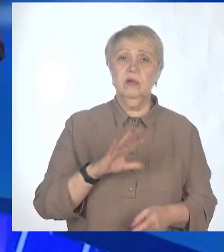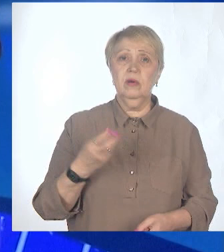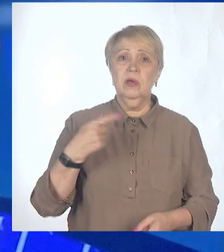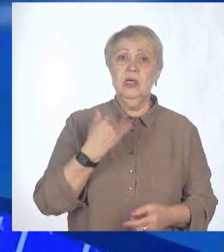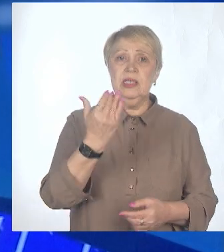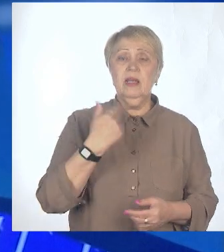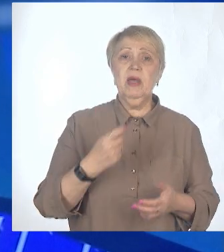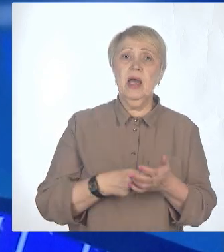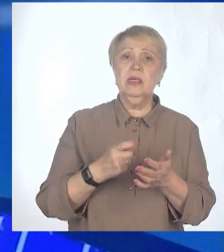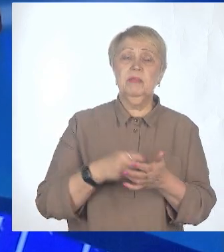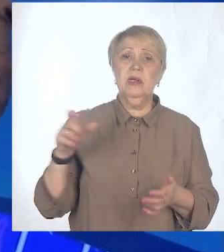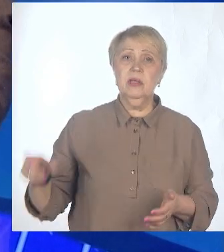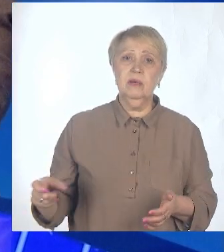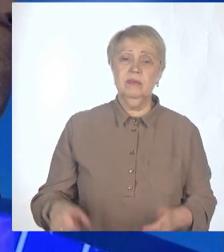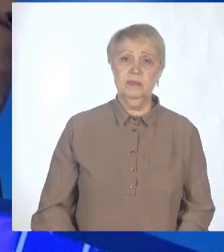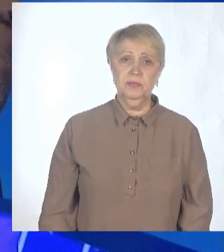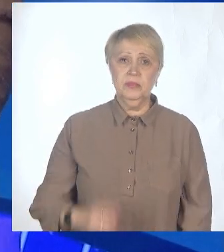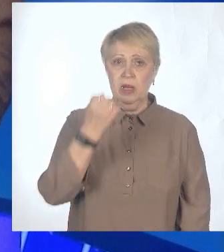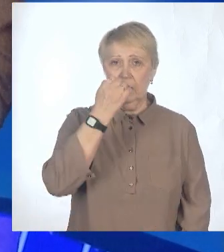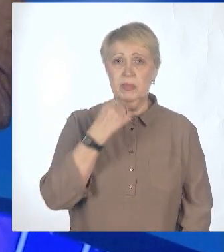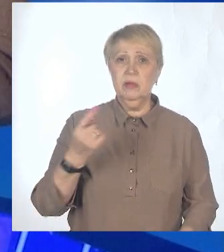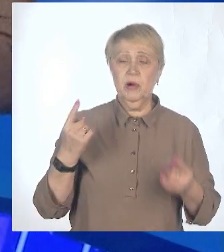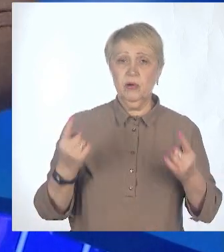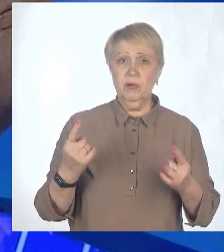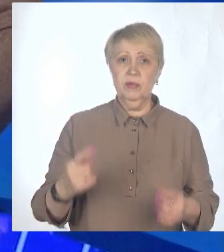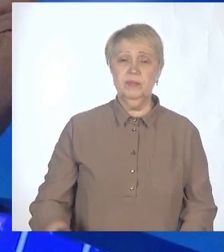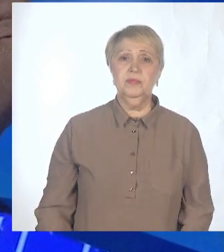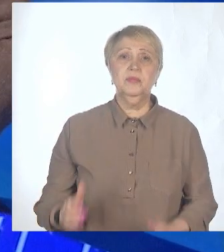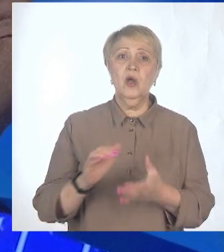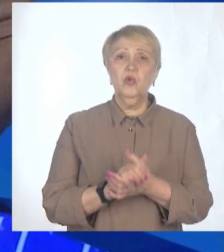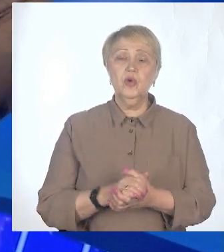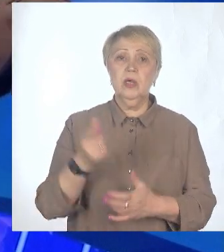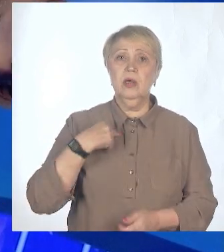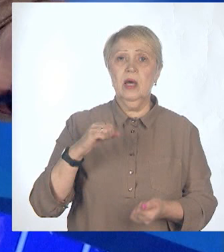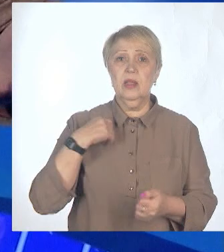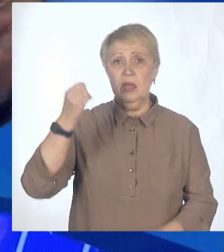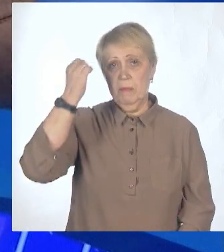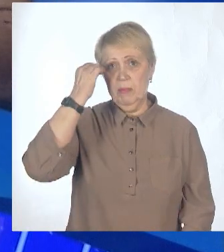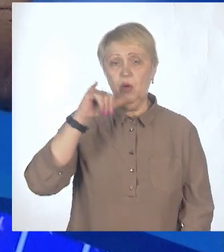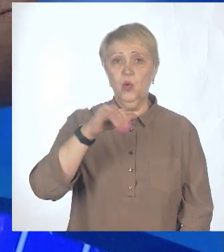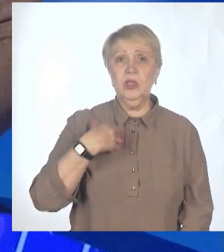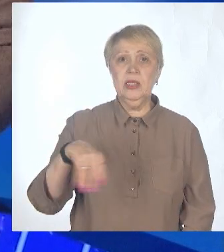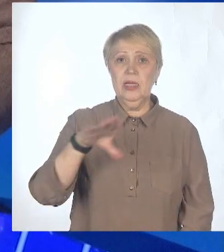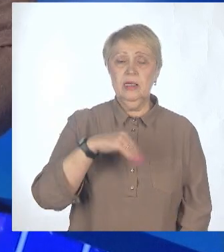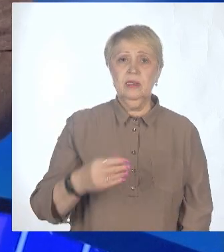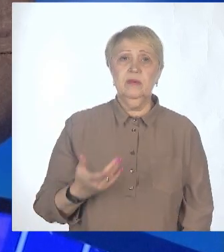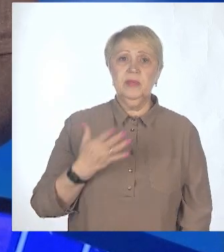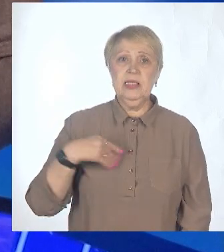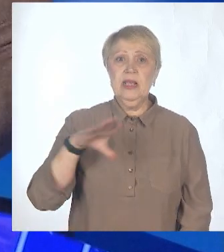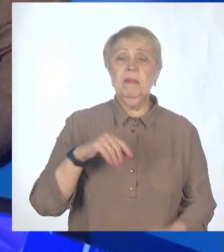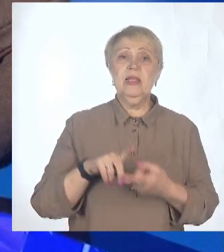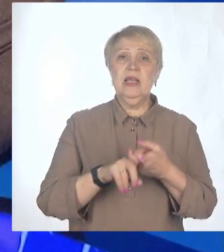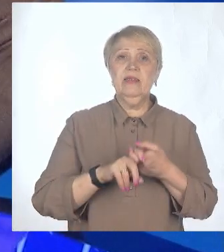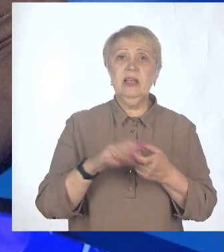как вы, почаще по такому поводу коммуницировать. Спасибо огромное. Друзья, напоминаю, у нас в гостях, С нами на связи из Владивостока